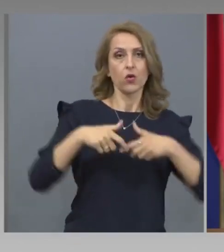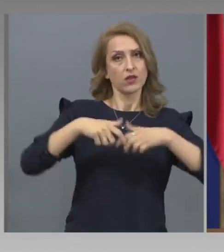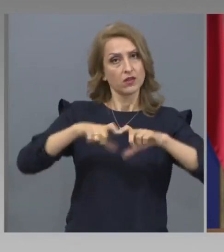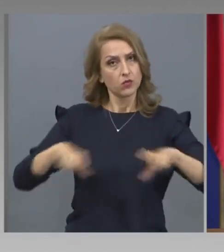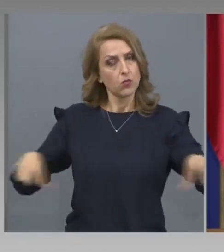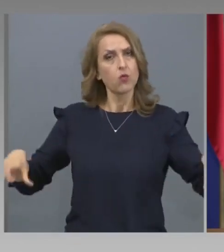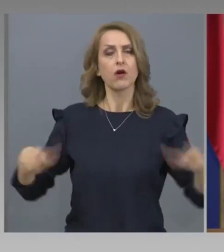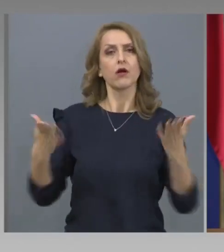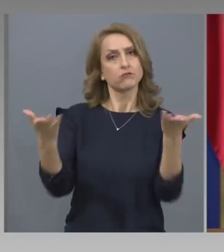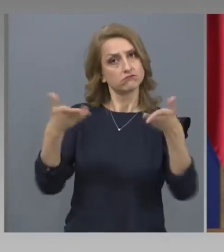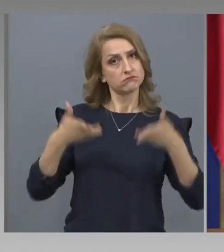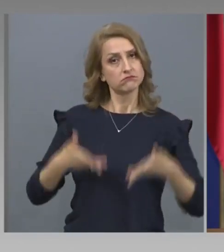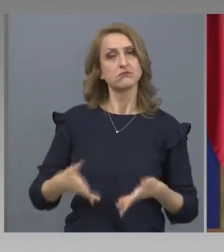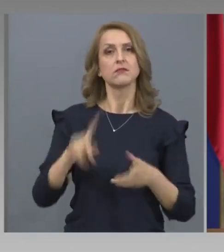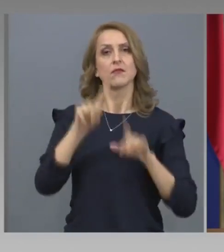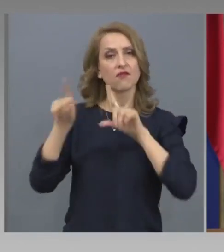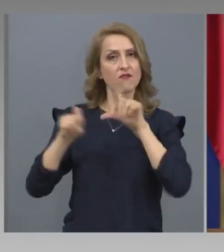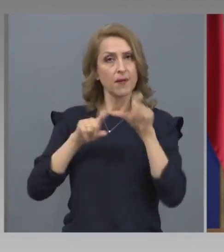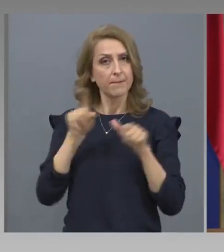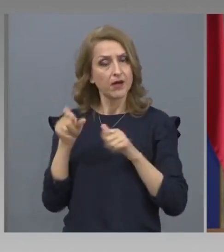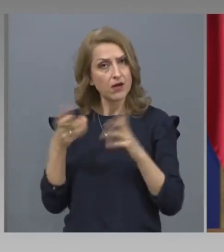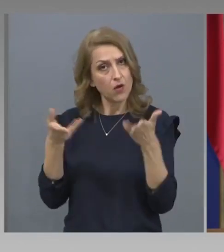задават въпроси, така че